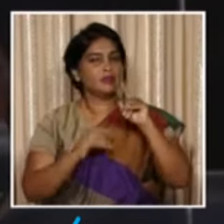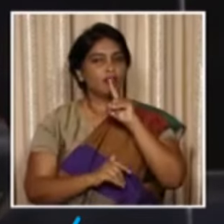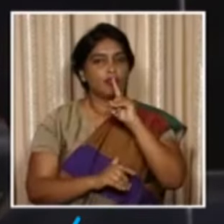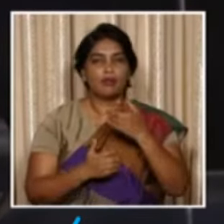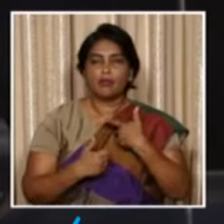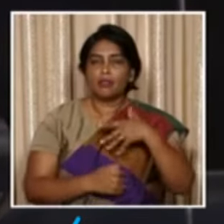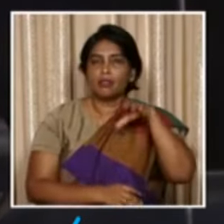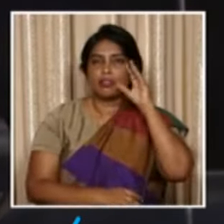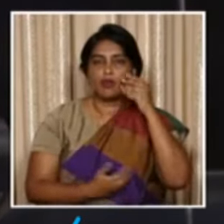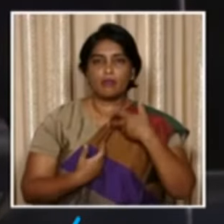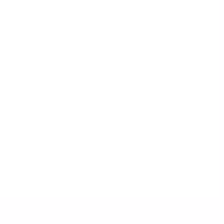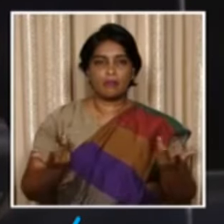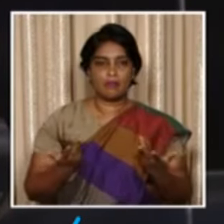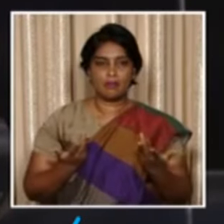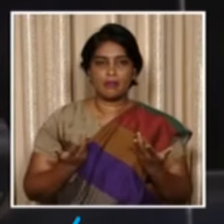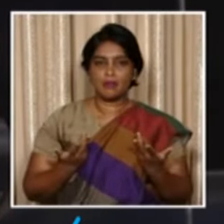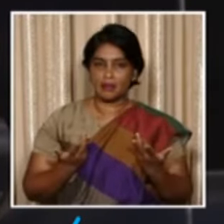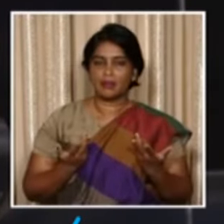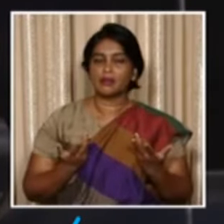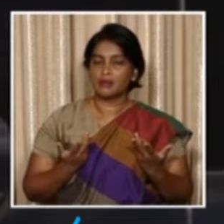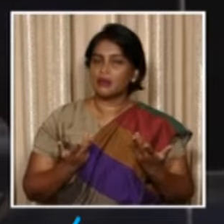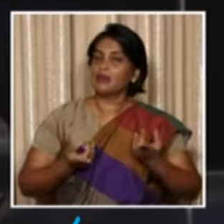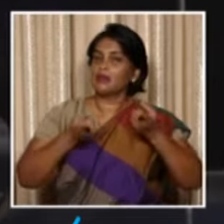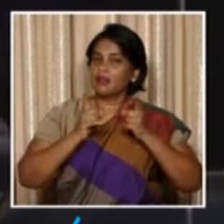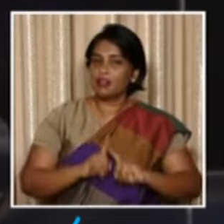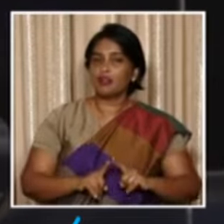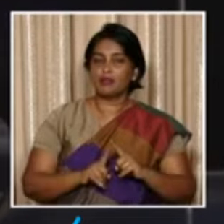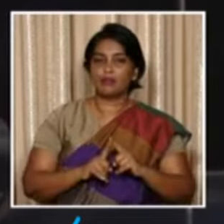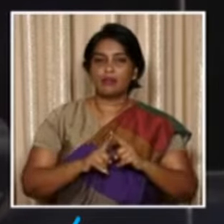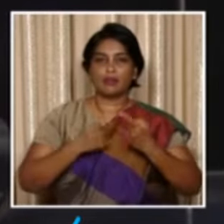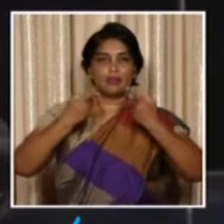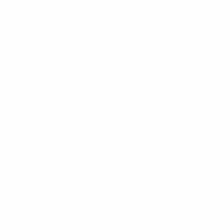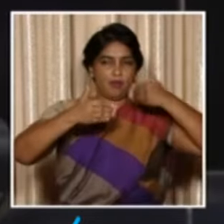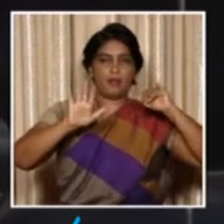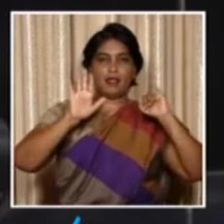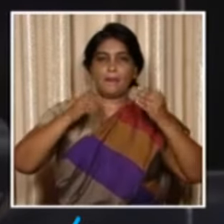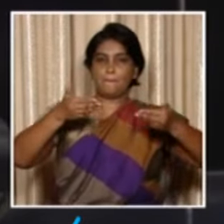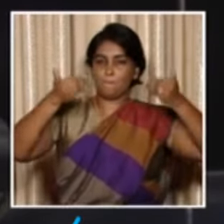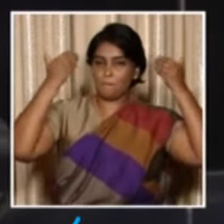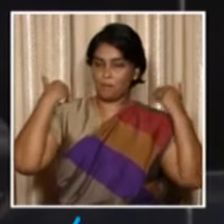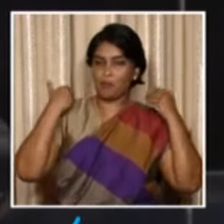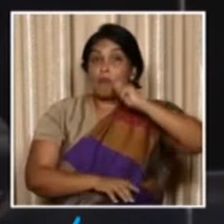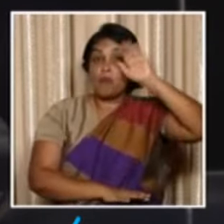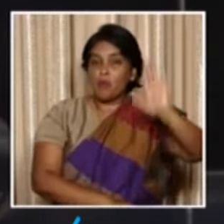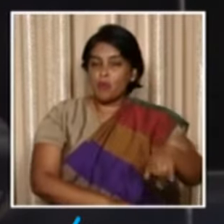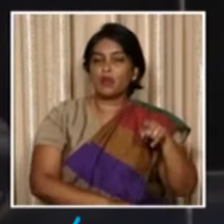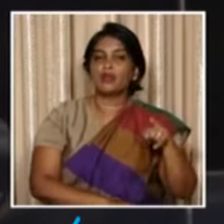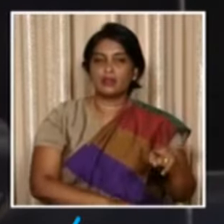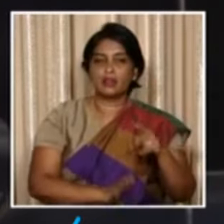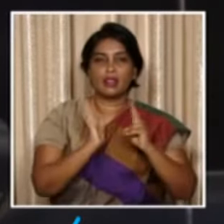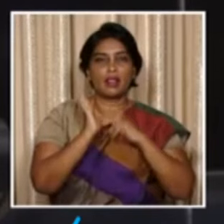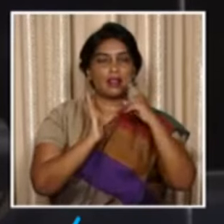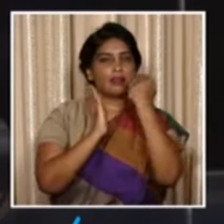මට තේරුම් ගන්න බැරි වුණා. ඊට පස්සේ රෝස් 6කට පිටිපස්සේ එතුමාගේ පුතා ජාතික